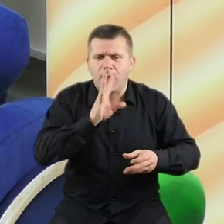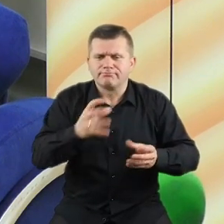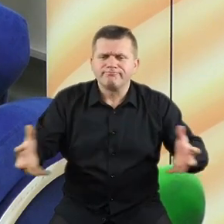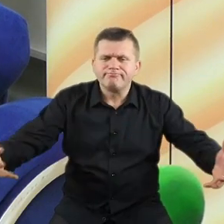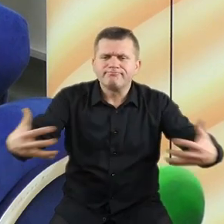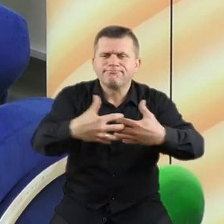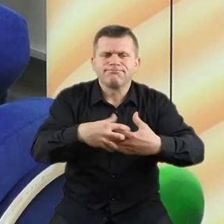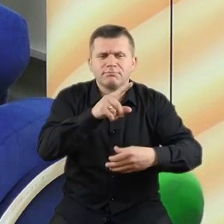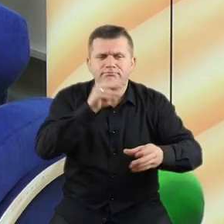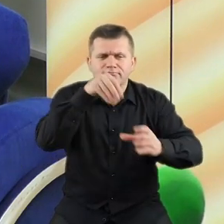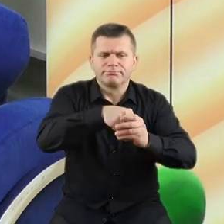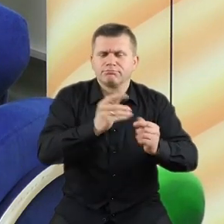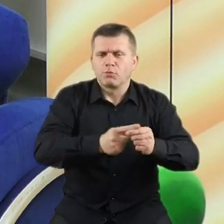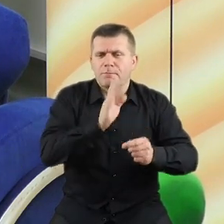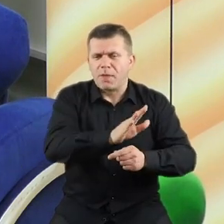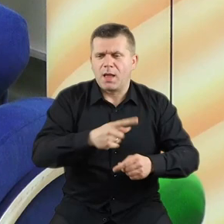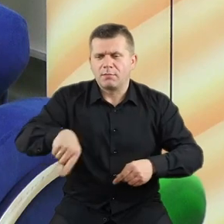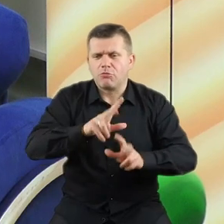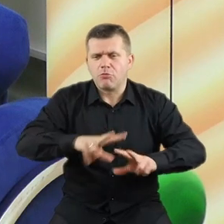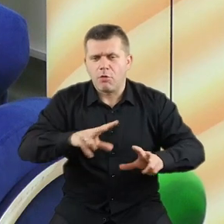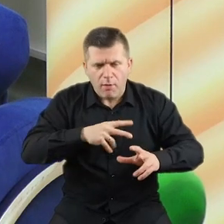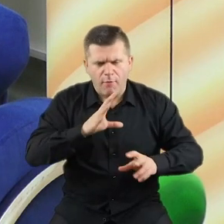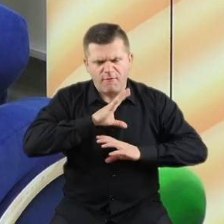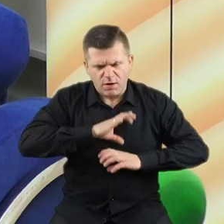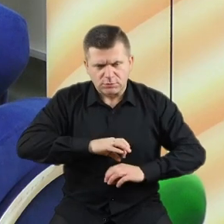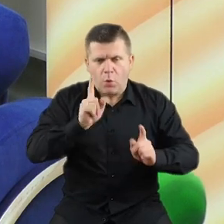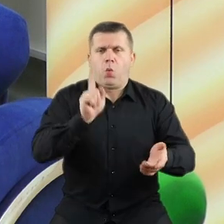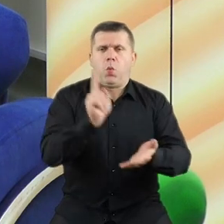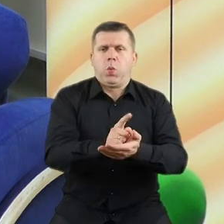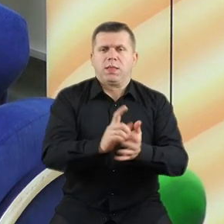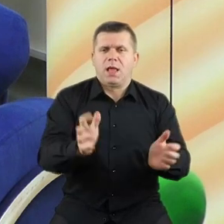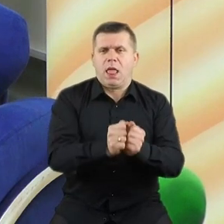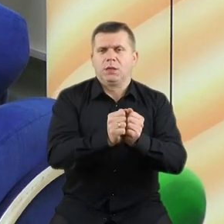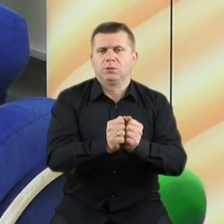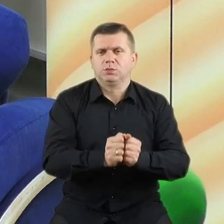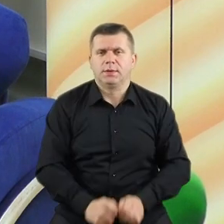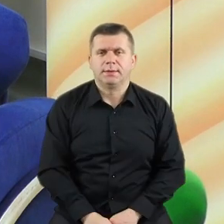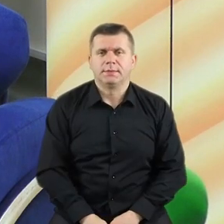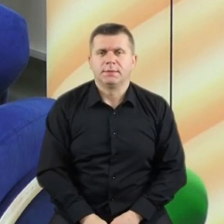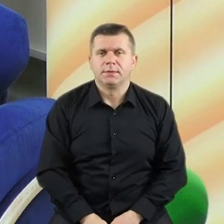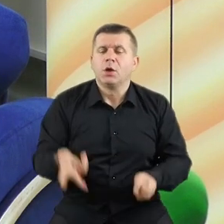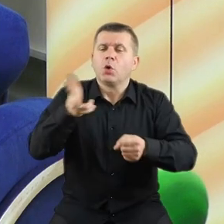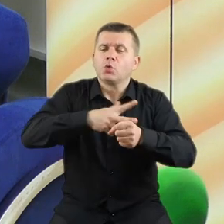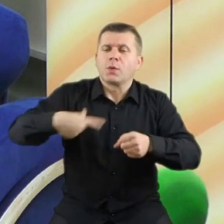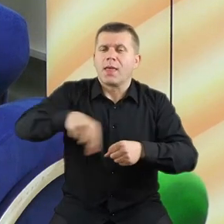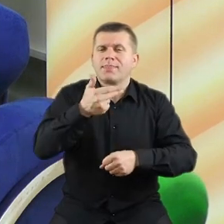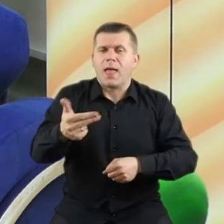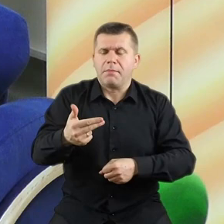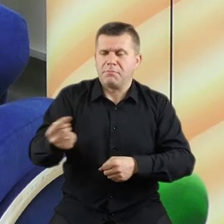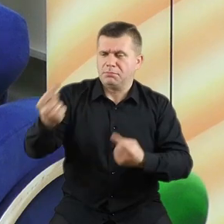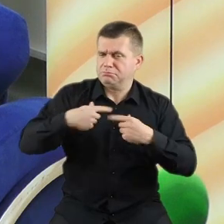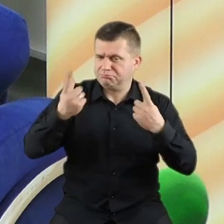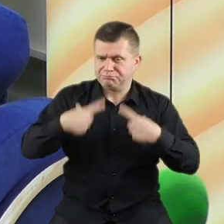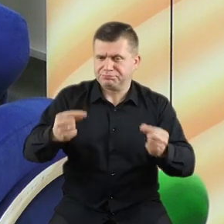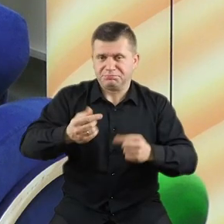skupiałoby synów i córki pułków. I dosyć dużym wysiłkiem, ale znalazłam. Natomiast niektóre tematy przyszły do